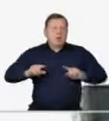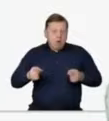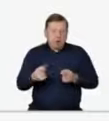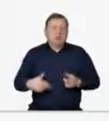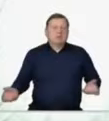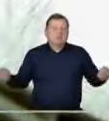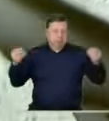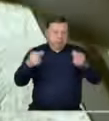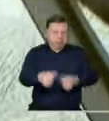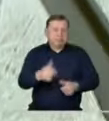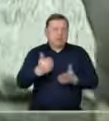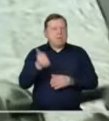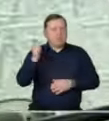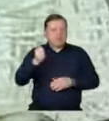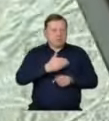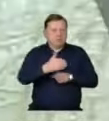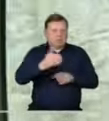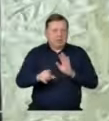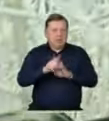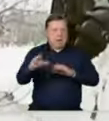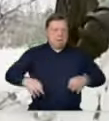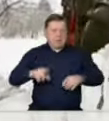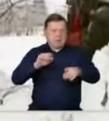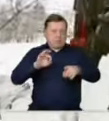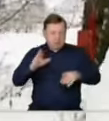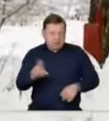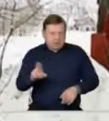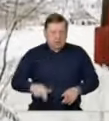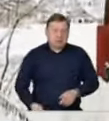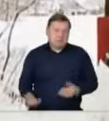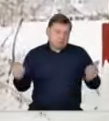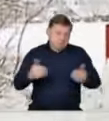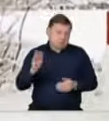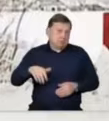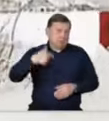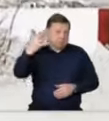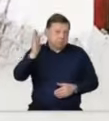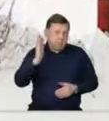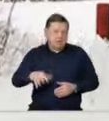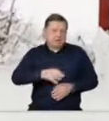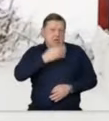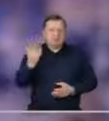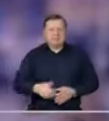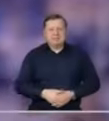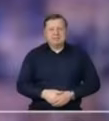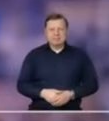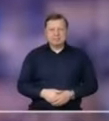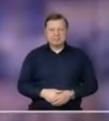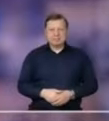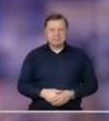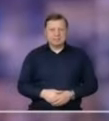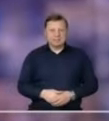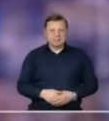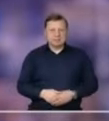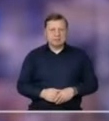na profesjonalny pług do odśnieżania dla pana Piotra. Dobro wraca. Można liczyć więc na efekt kuli śnieżnej. No,